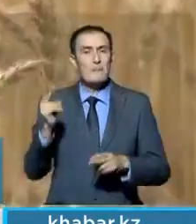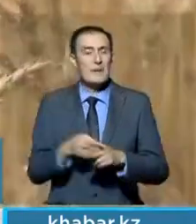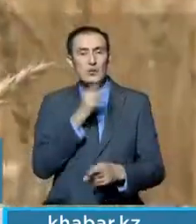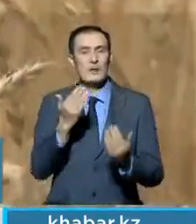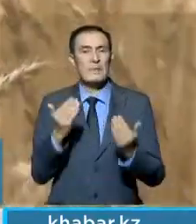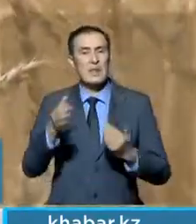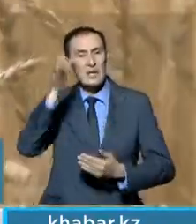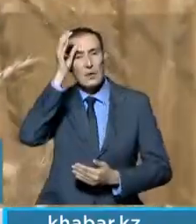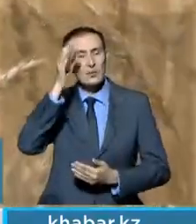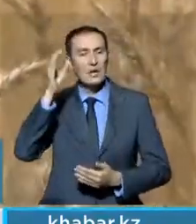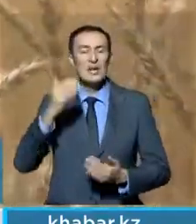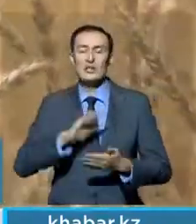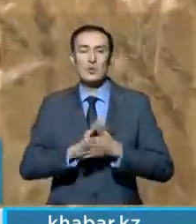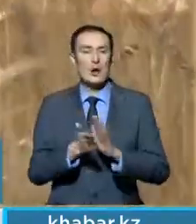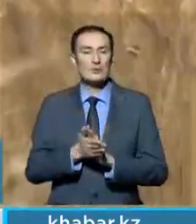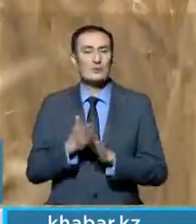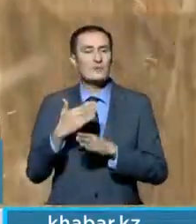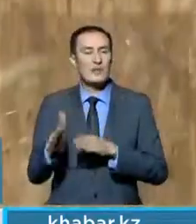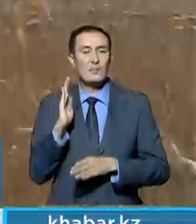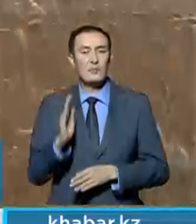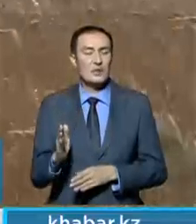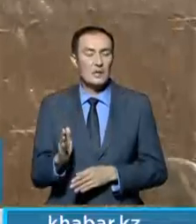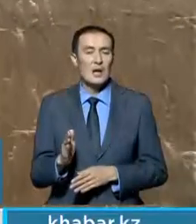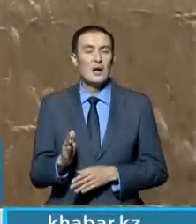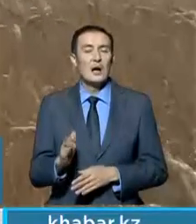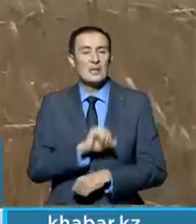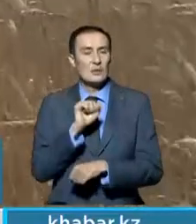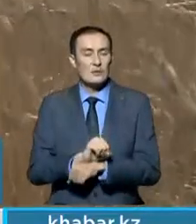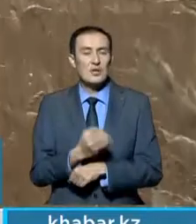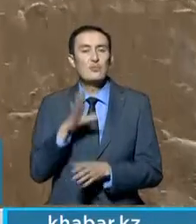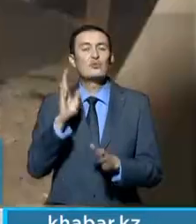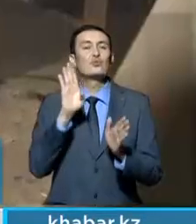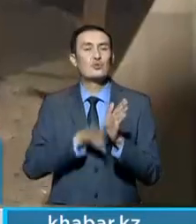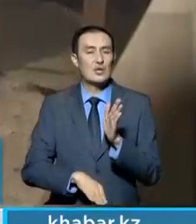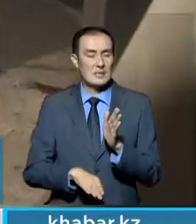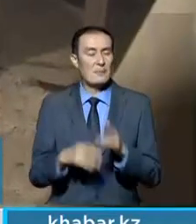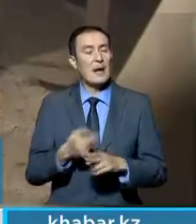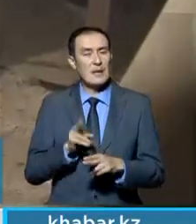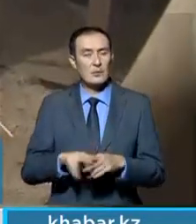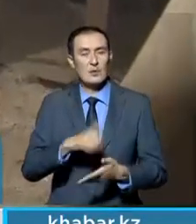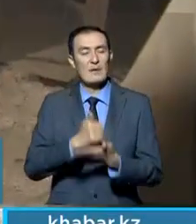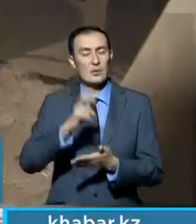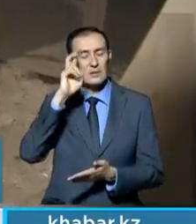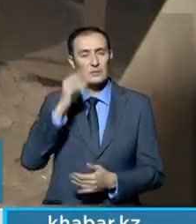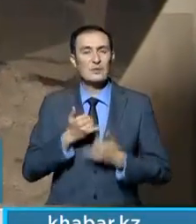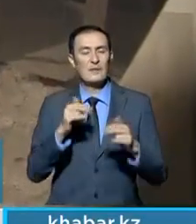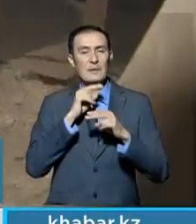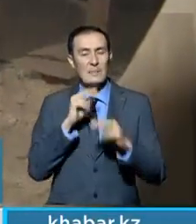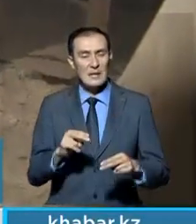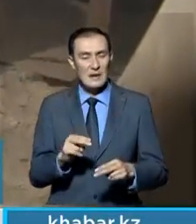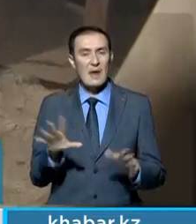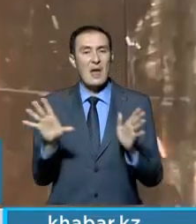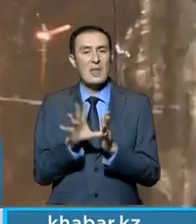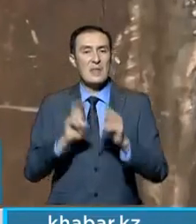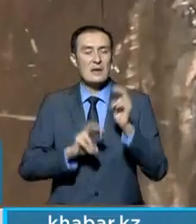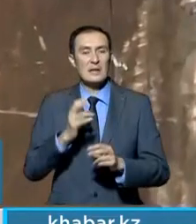современной науки ситуация в отрасли будет не просто стагнировать, а ухудшаться. Отдельно глава государства остановился на проблемах в